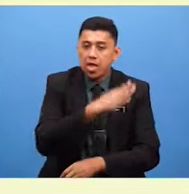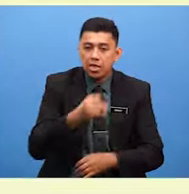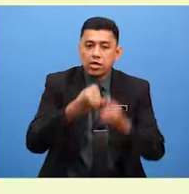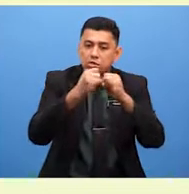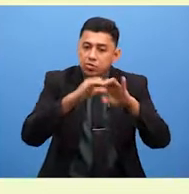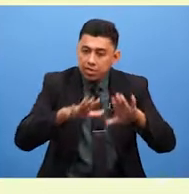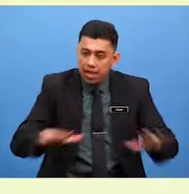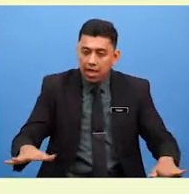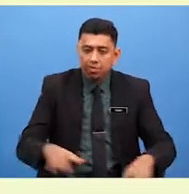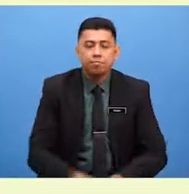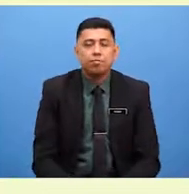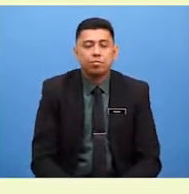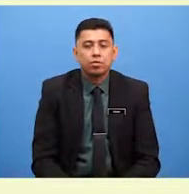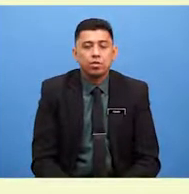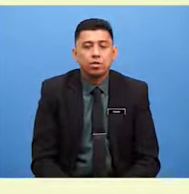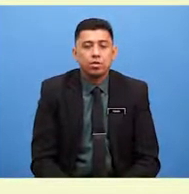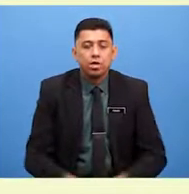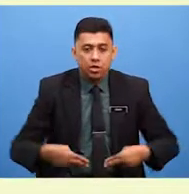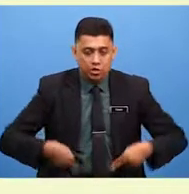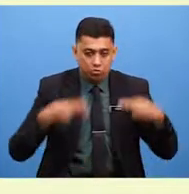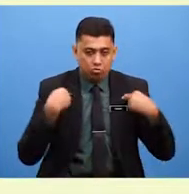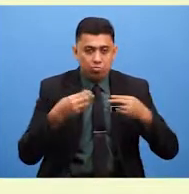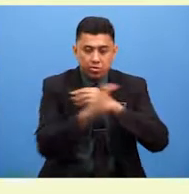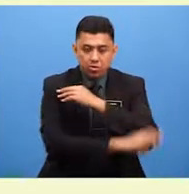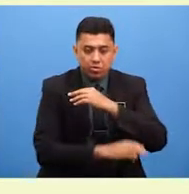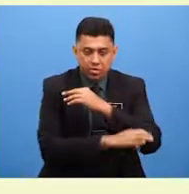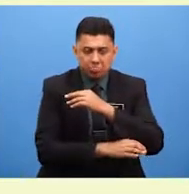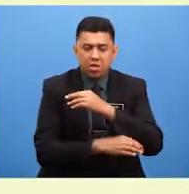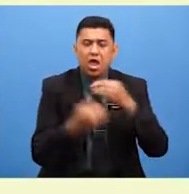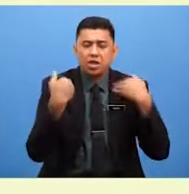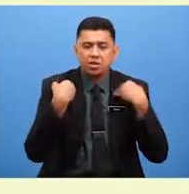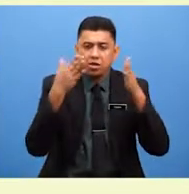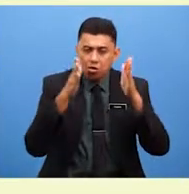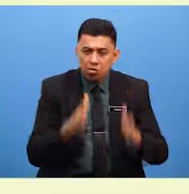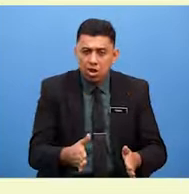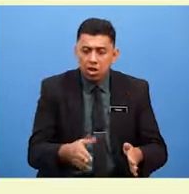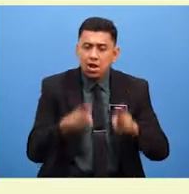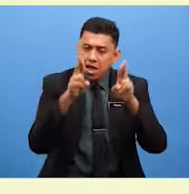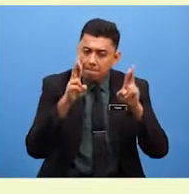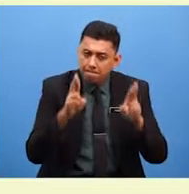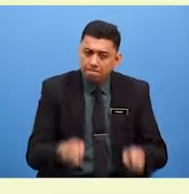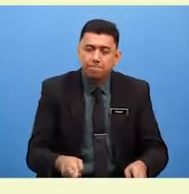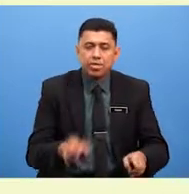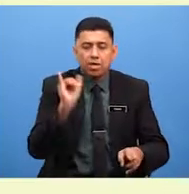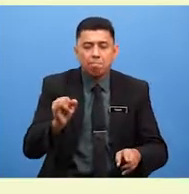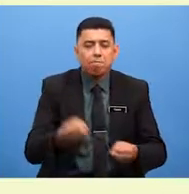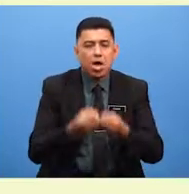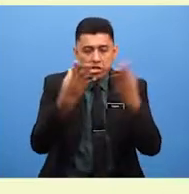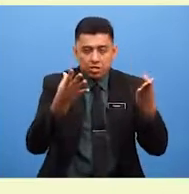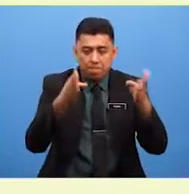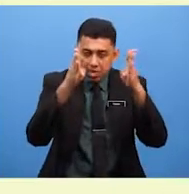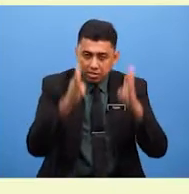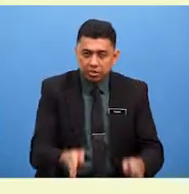kesusilaan. Kita hidup di negara yang dihuni oleh rakyat yang pelbagai bangsa dan